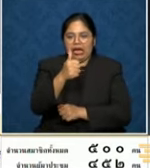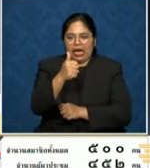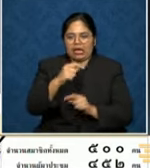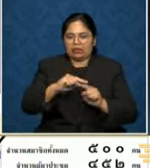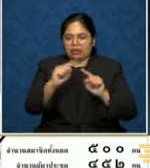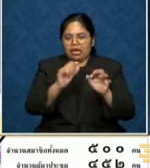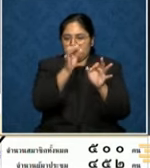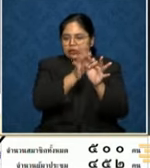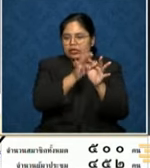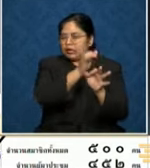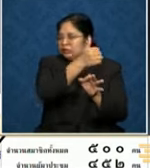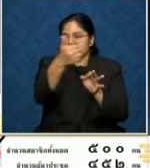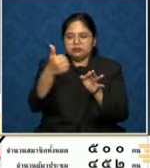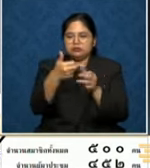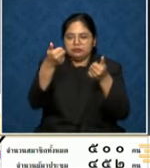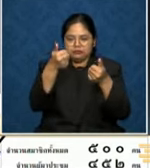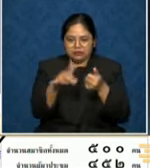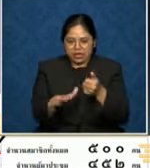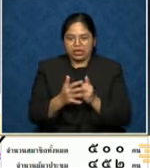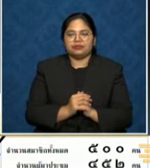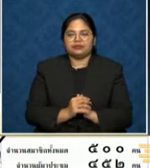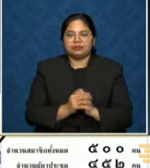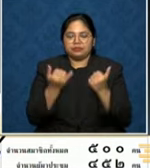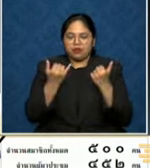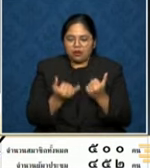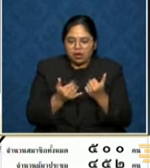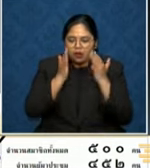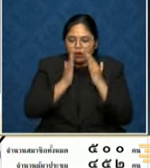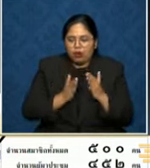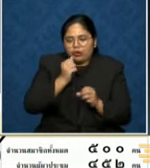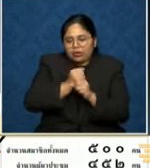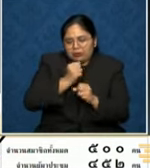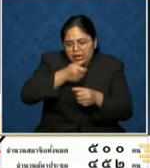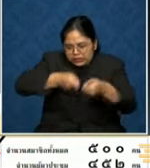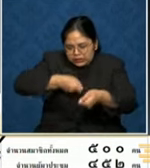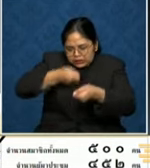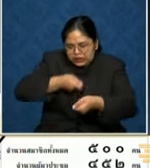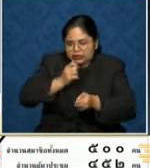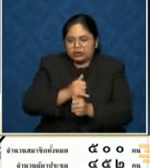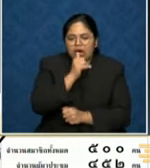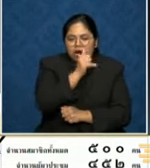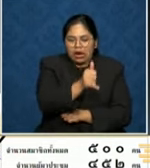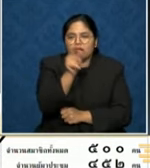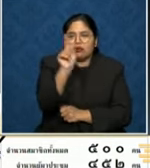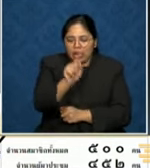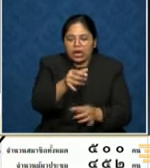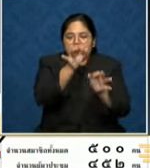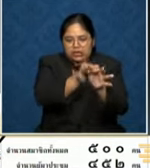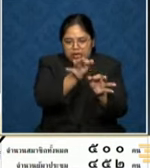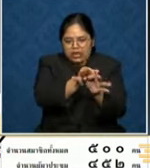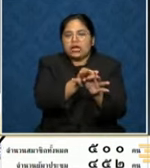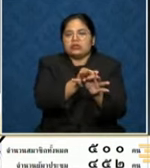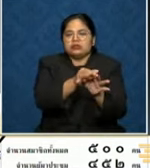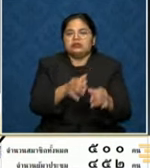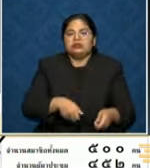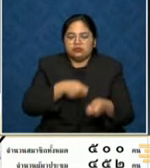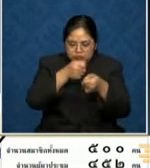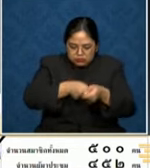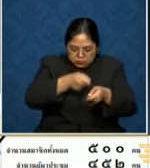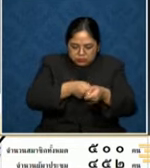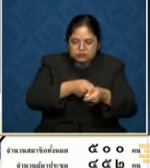พี่น้องเกษตรกรเข้าแต่ทกส.ทกส.ทกส.และสิ่งสำคัญที่สุดทกส.ทก